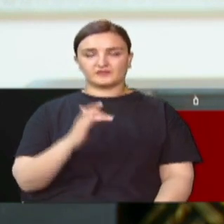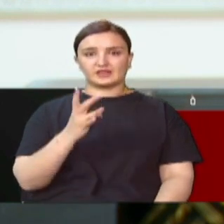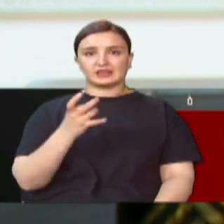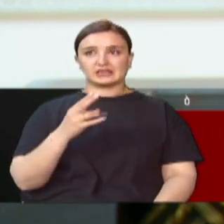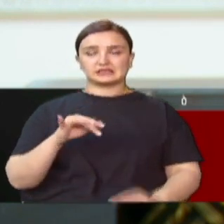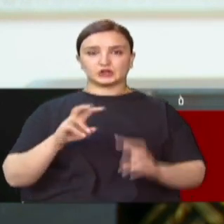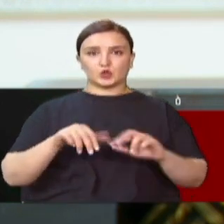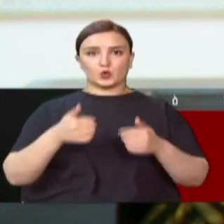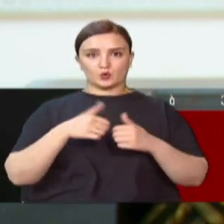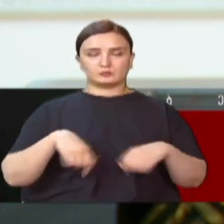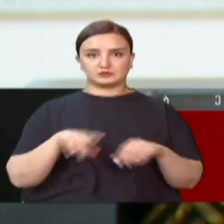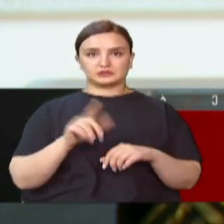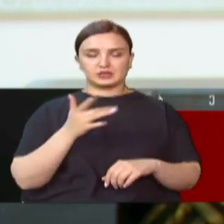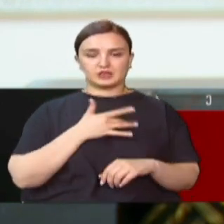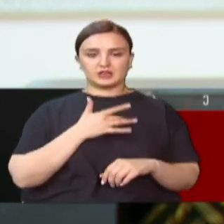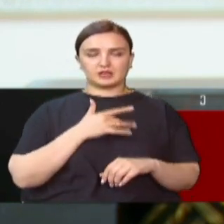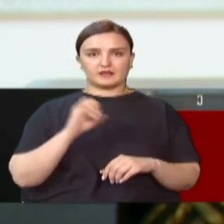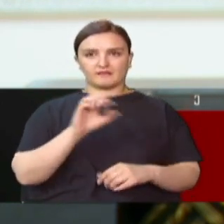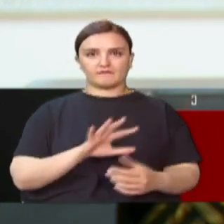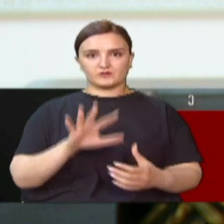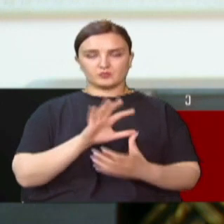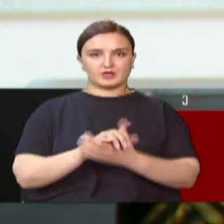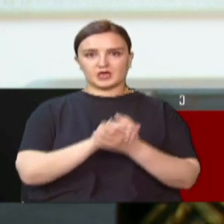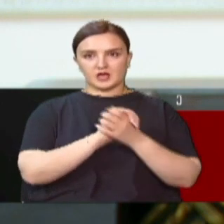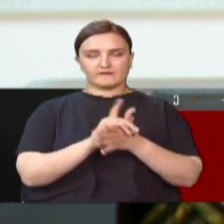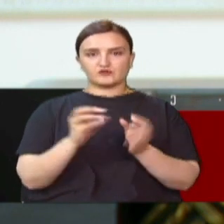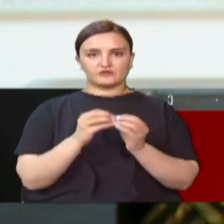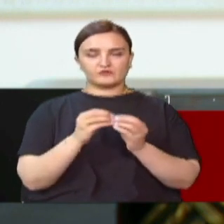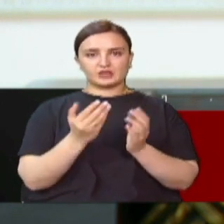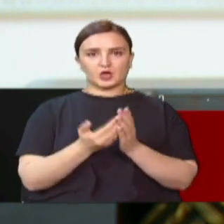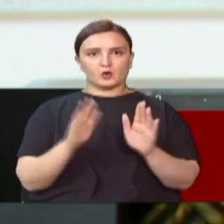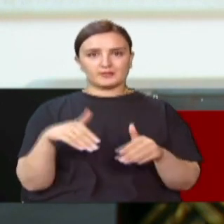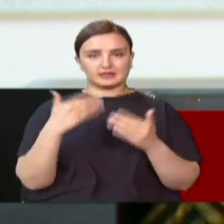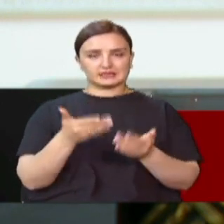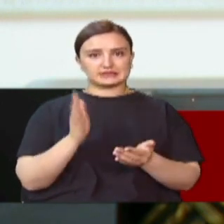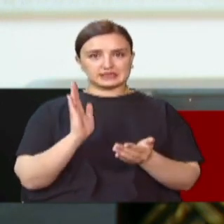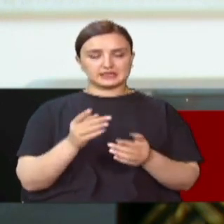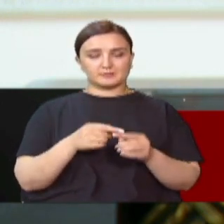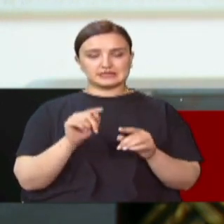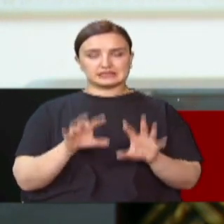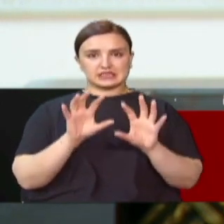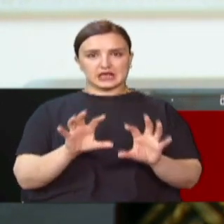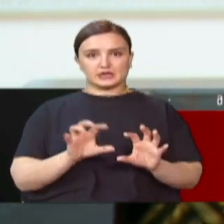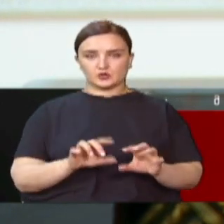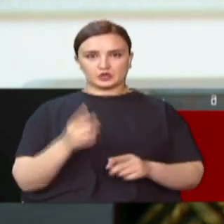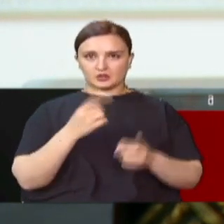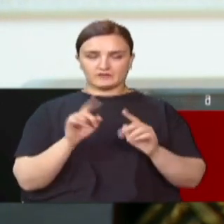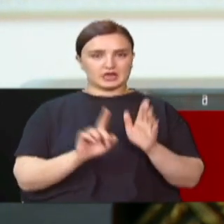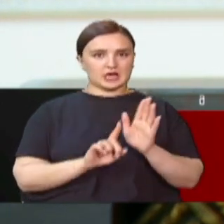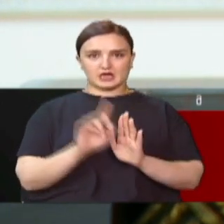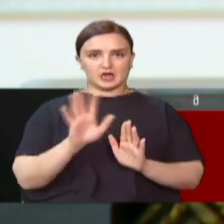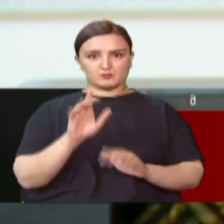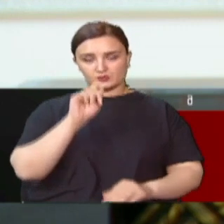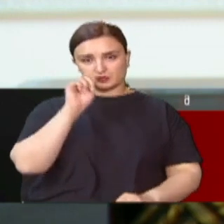კომისიამ და სავარაუდოდ ევროკავშირიც რა თქმა უნდა იგივე რეკომენდაციით გამოვა, რომ ეს კანონი აღარ ამოქმედოს